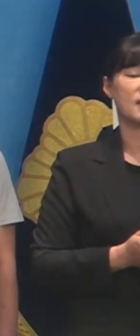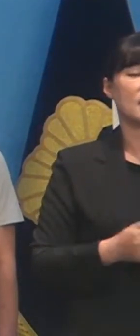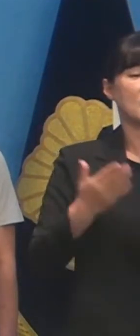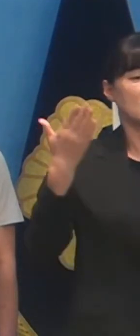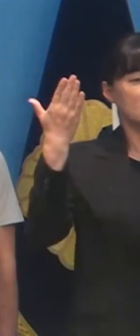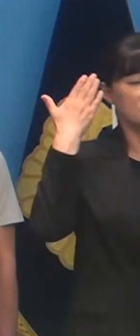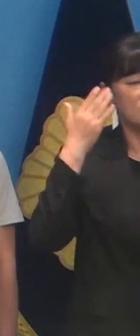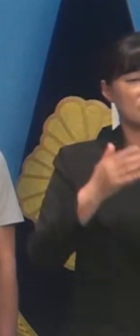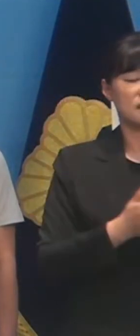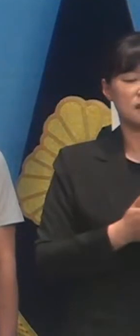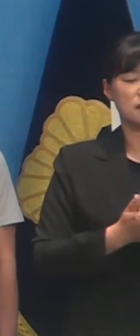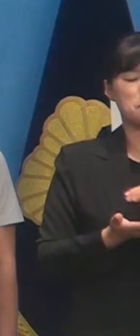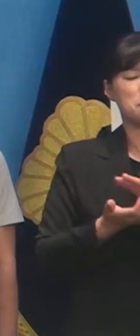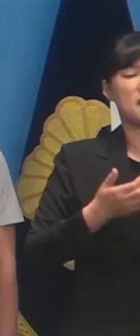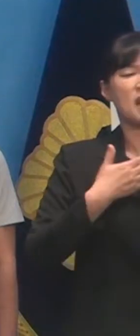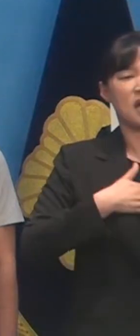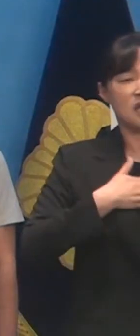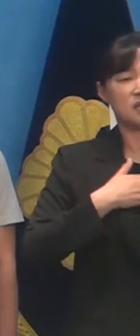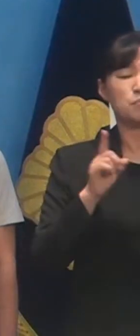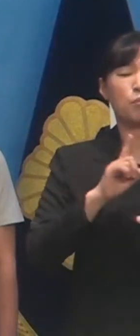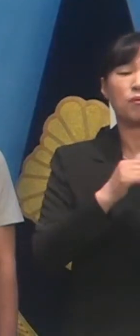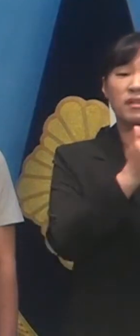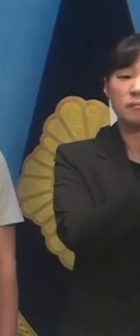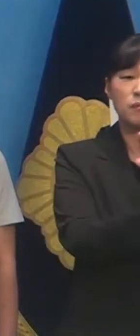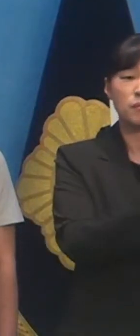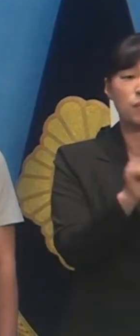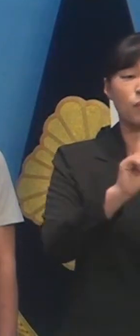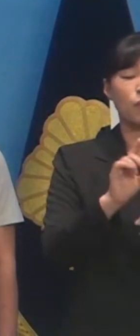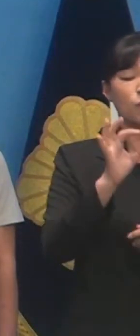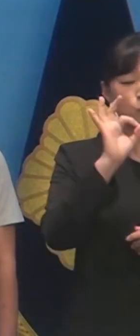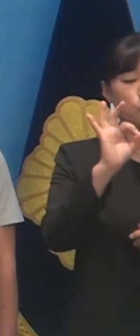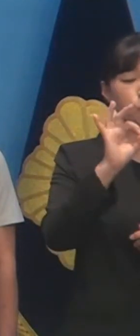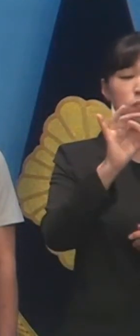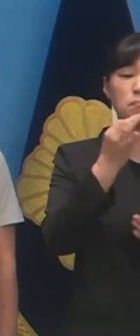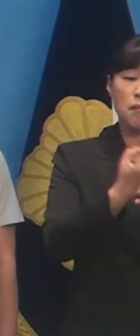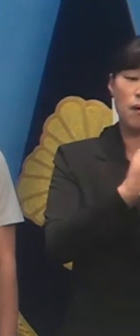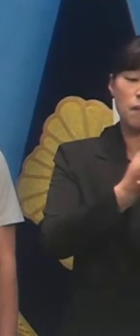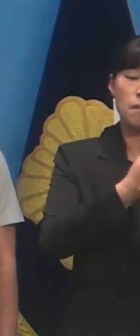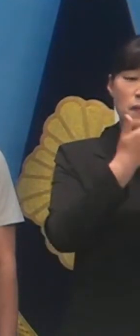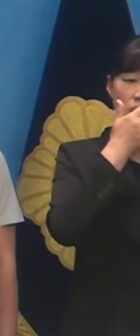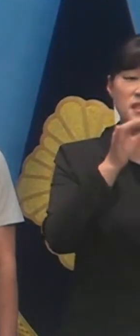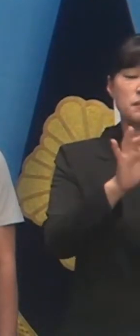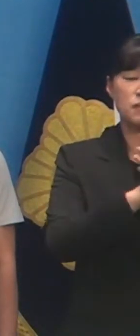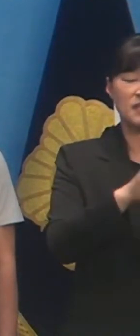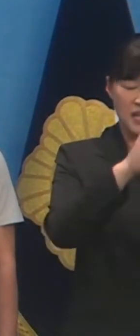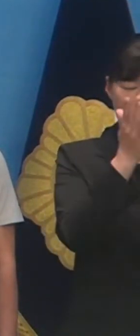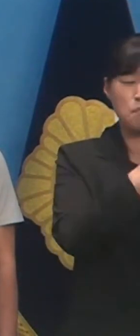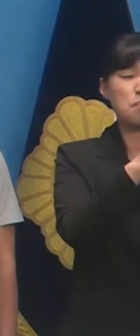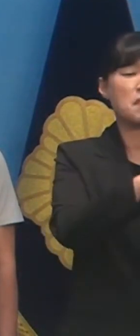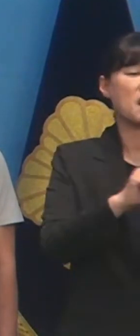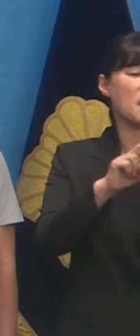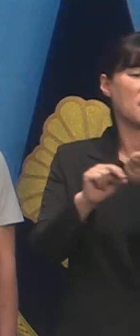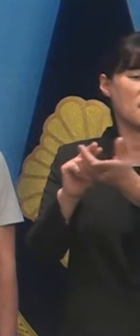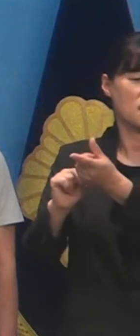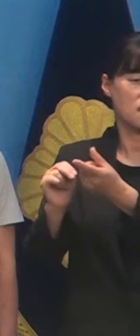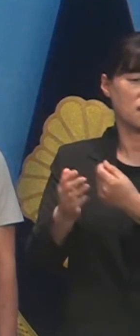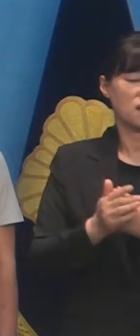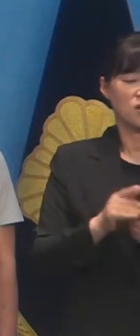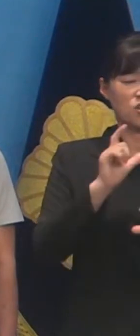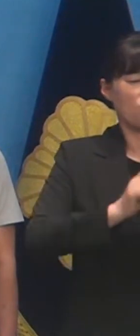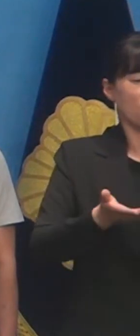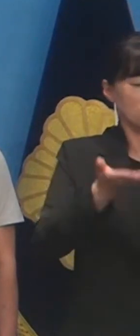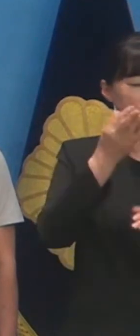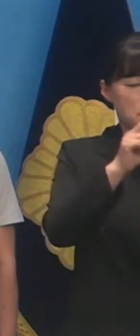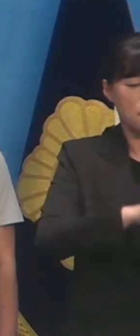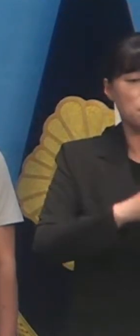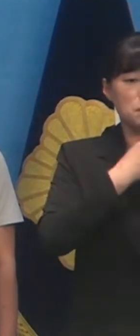지난 예견해 왔던 행태들 중 가장 대표적인 게 돈이 되는 것들은 모두 다 팔아넘겼습니다. 이제 더 이상